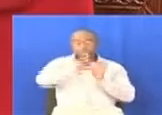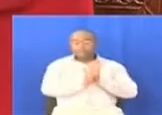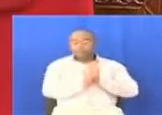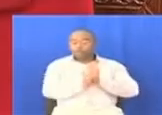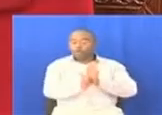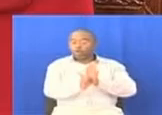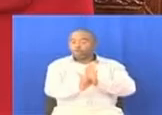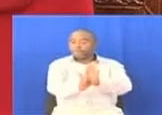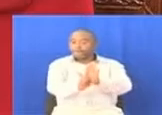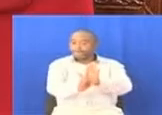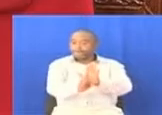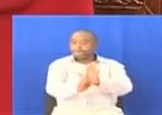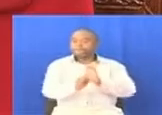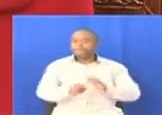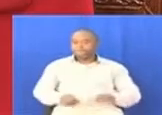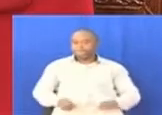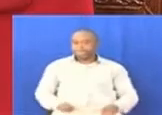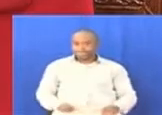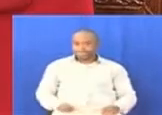alivyompa uvuvio.